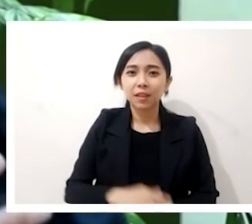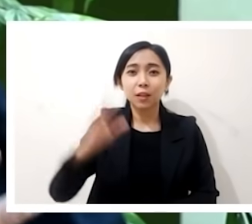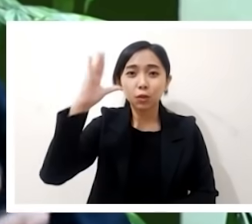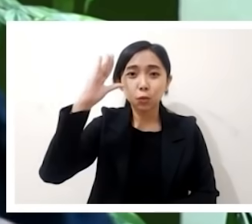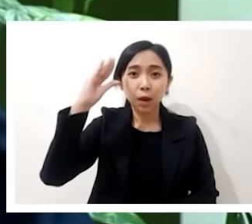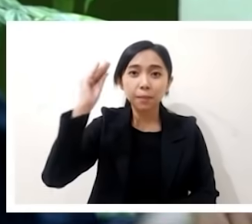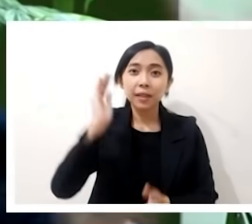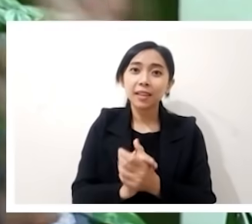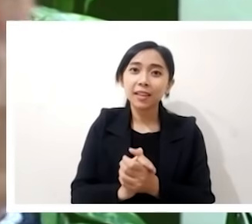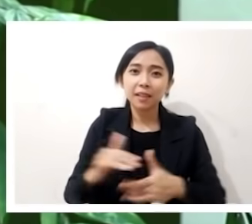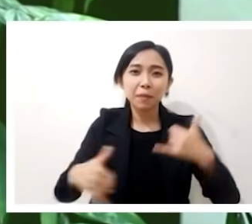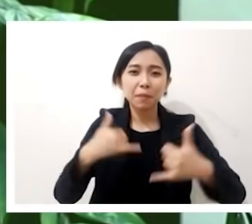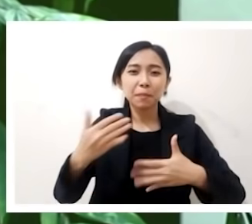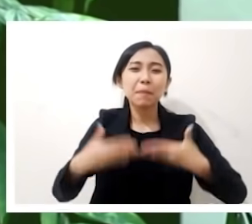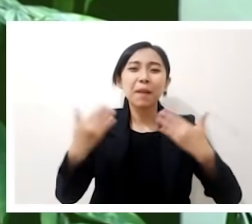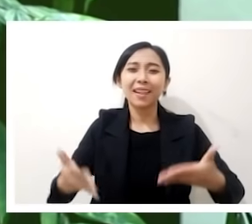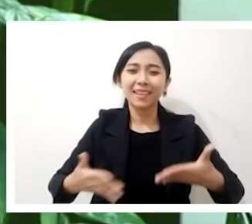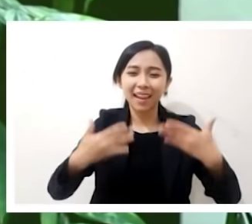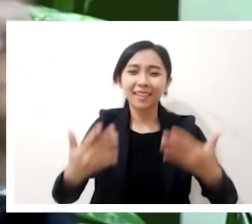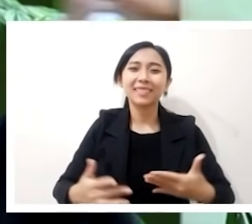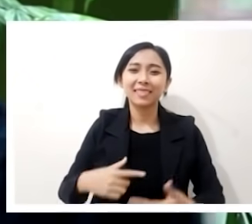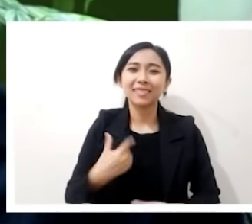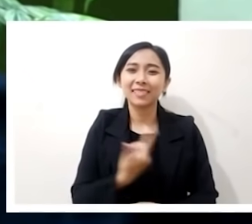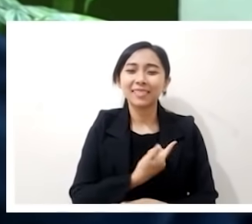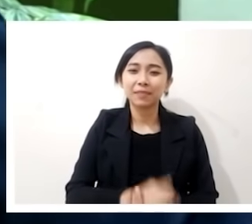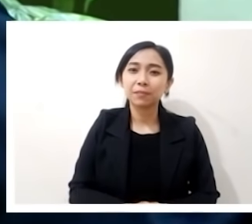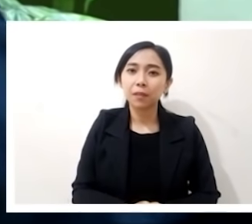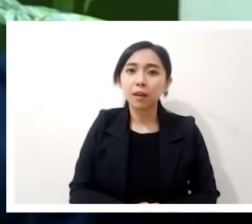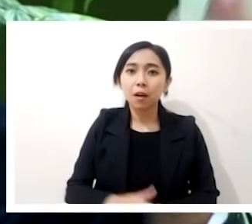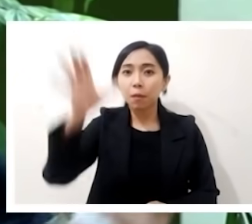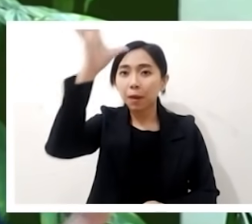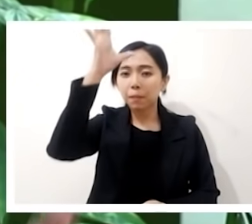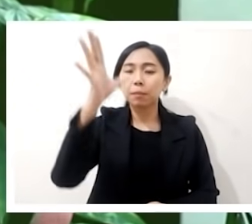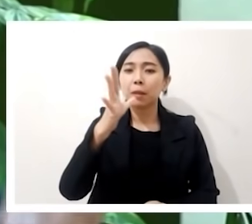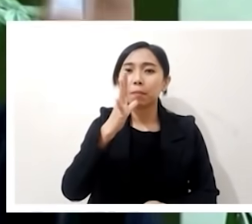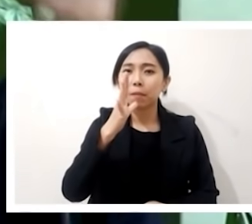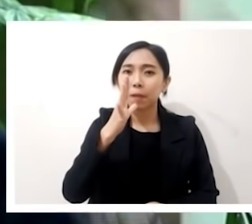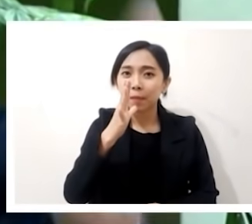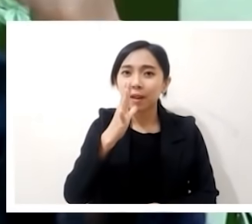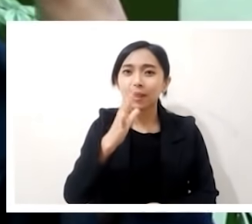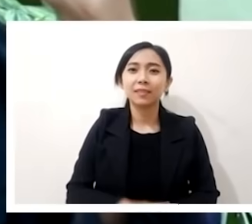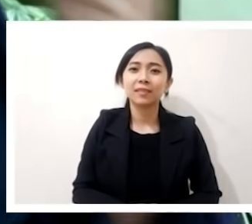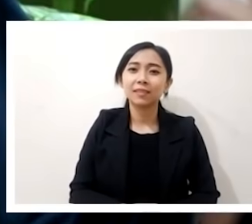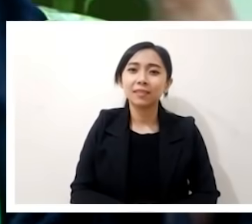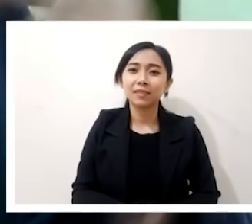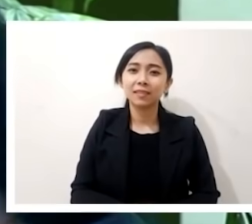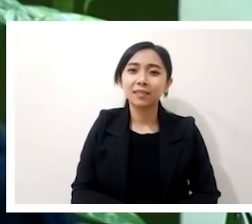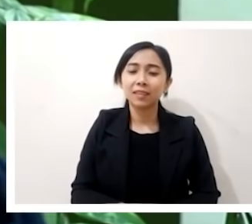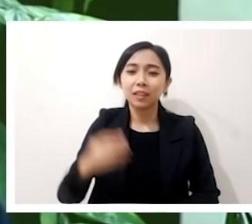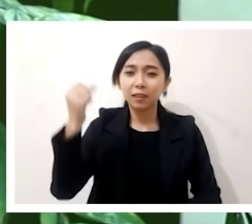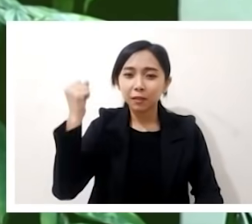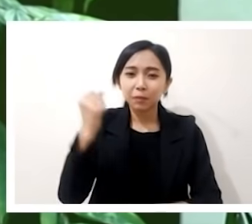membahagiakan istri. Istri ingin membahagiakan suami. Orang tua bertanggung jawab pada anak-anak. Anak-anak